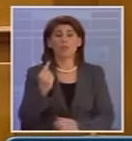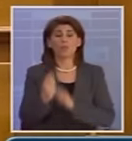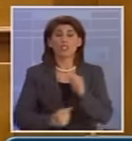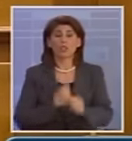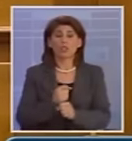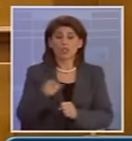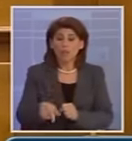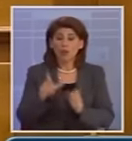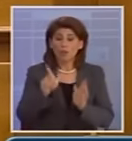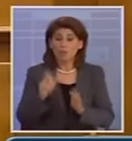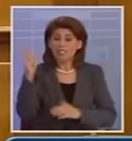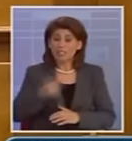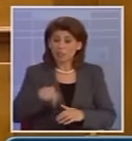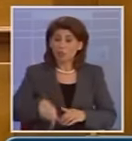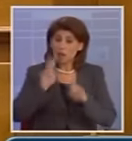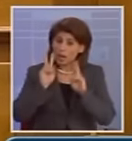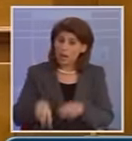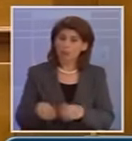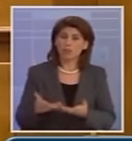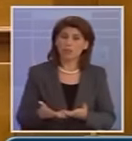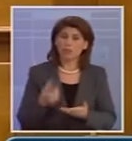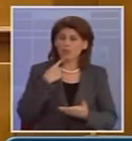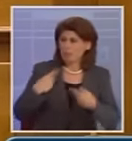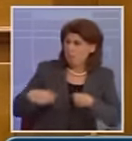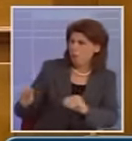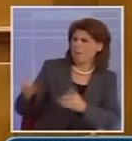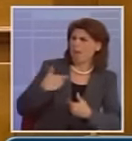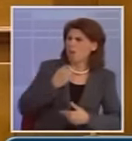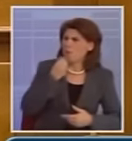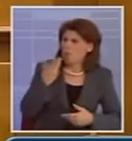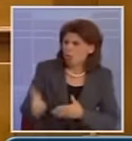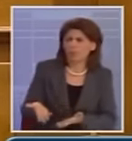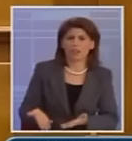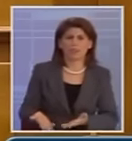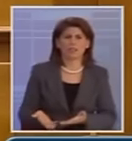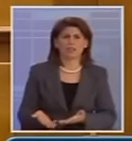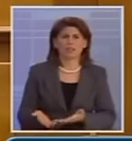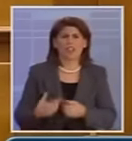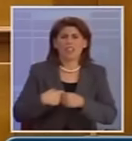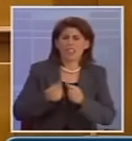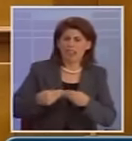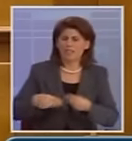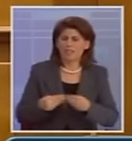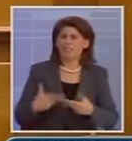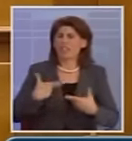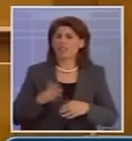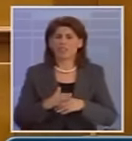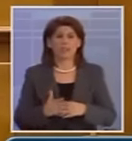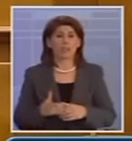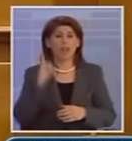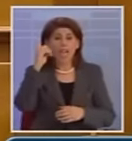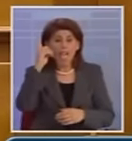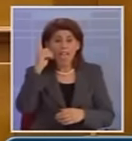αυτό το 70% που τώρα αναγνωρίζετε, δεν μας λέγατε πουλημένους, δοσύλλογους, οσφιοκάμπτες και δεν ψηφίσατε ποτέ ούτε